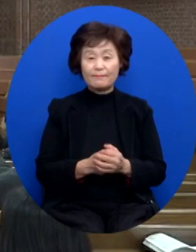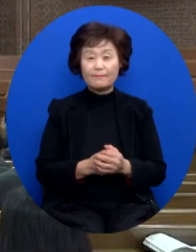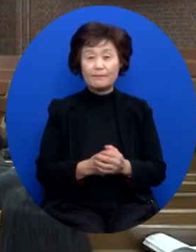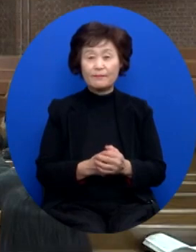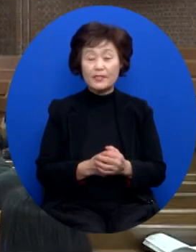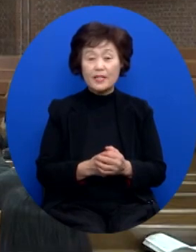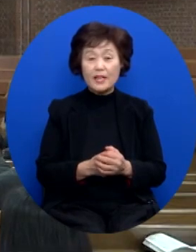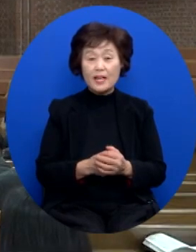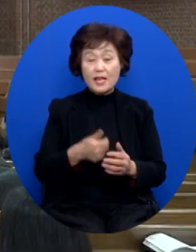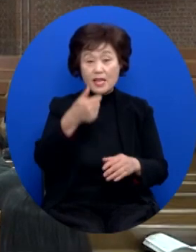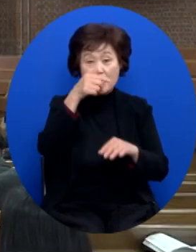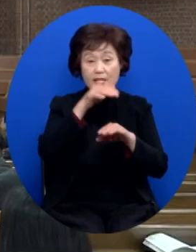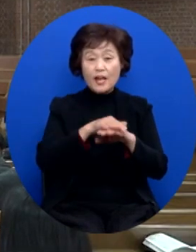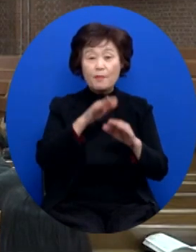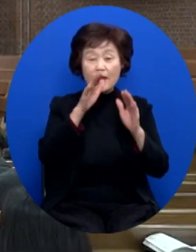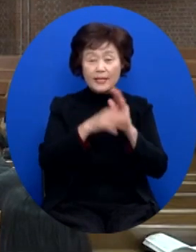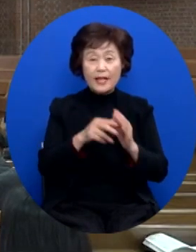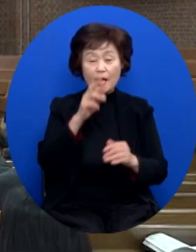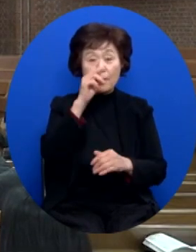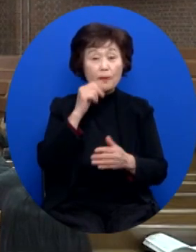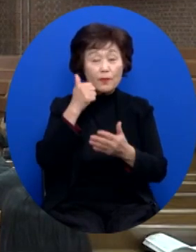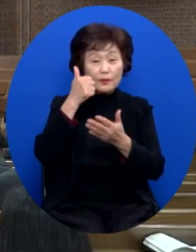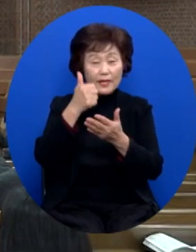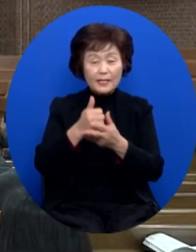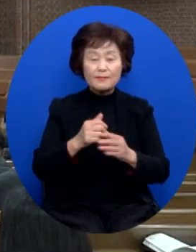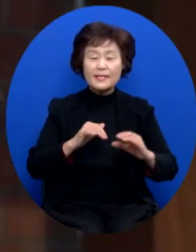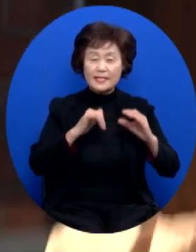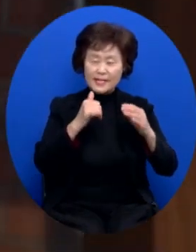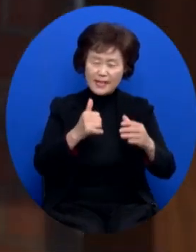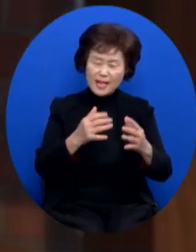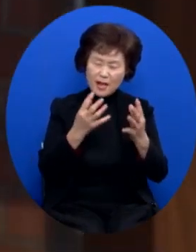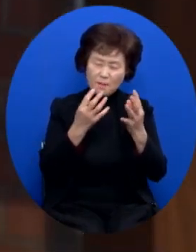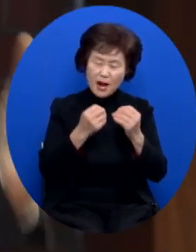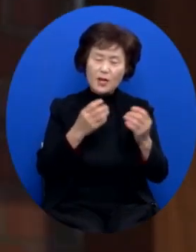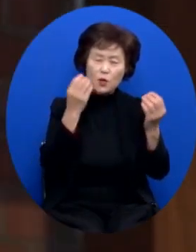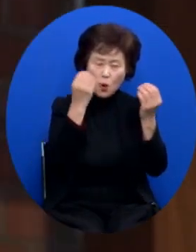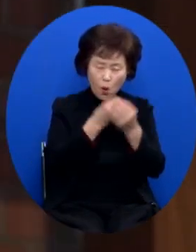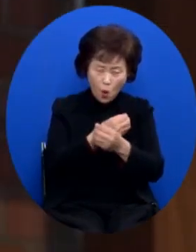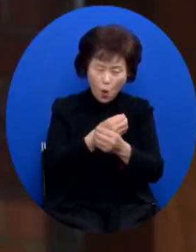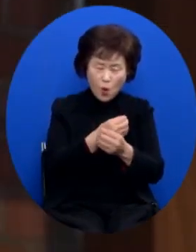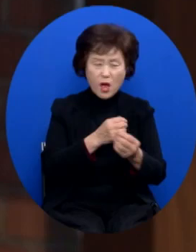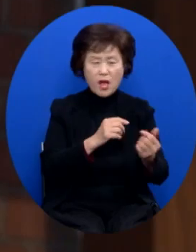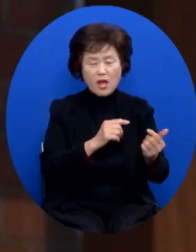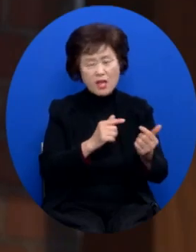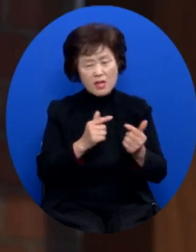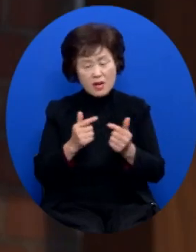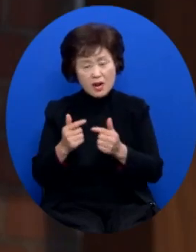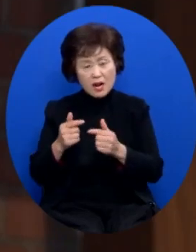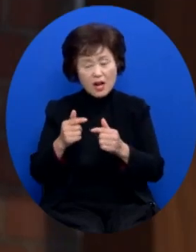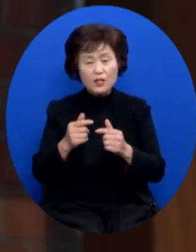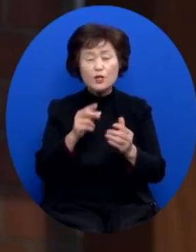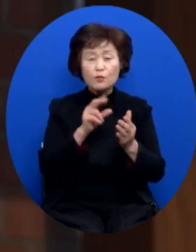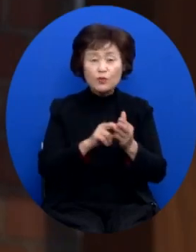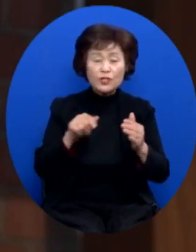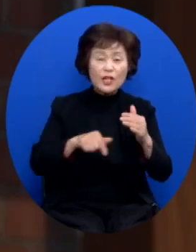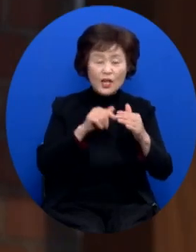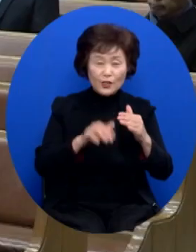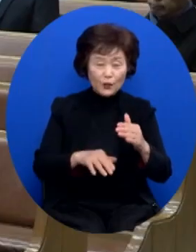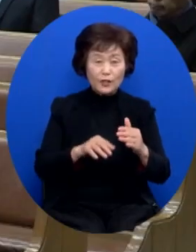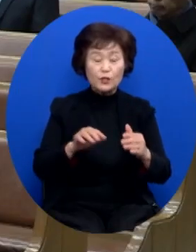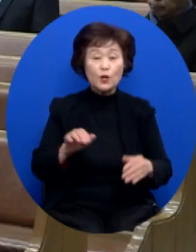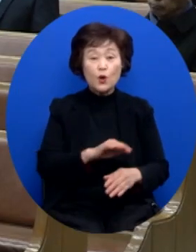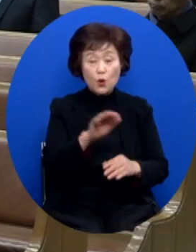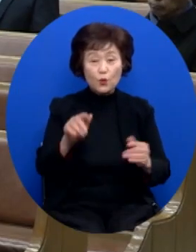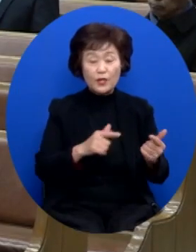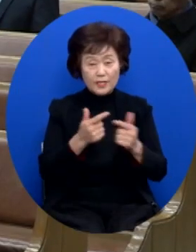일부 예배에서 회장 박동국 목사는 세상의 많은 오해와 편견 속에서도 성도와 목회자들은